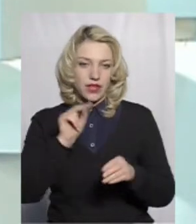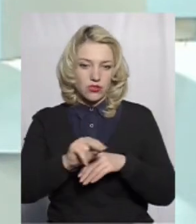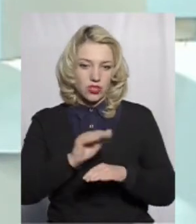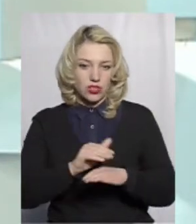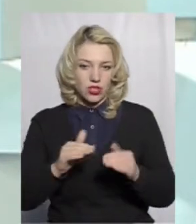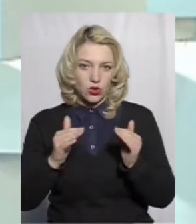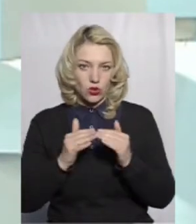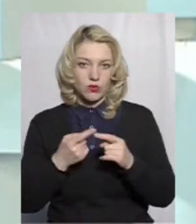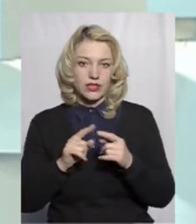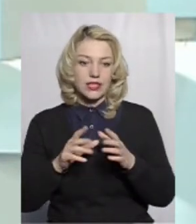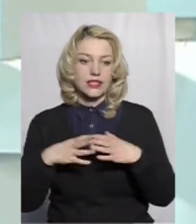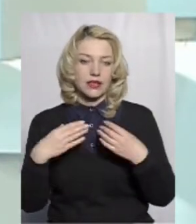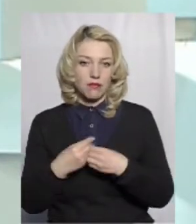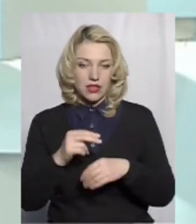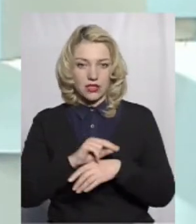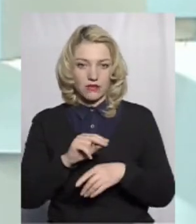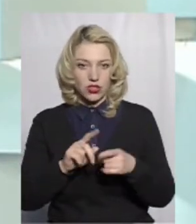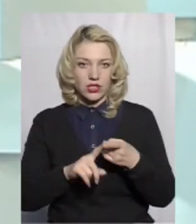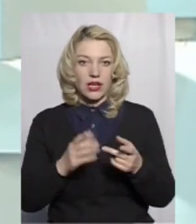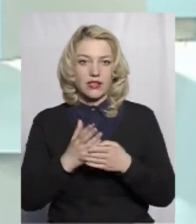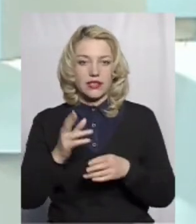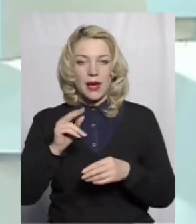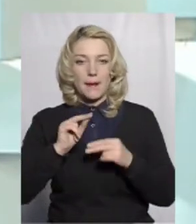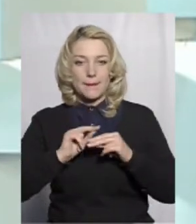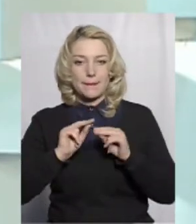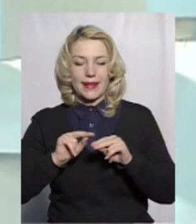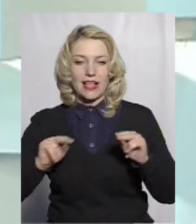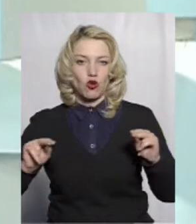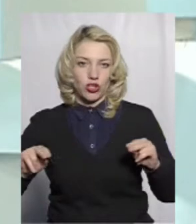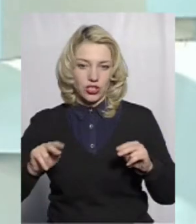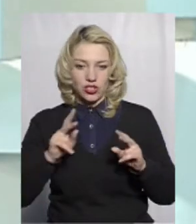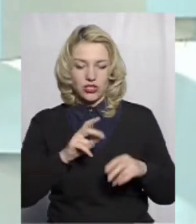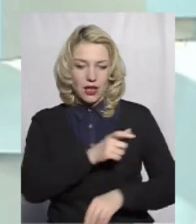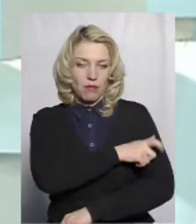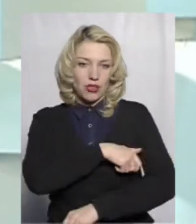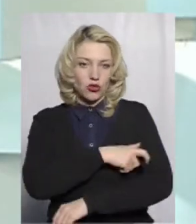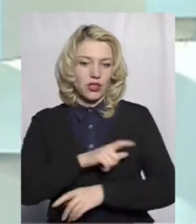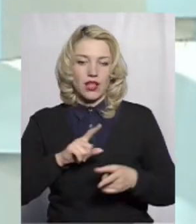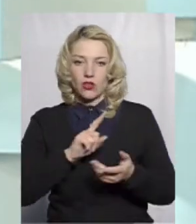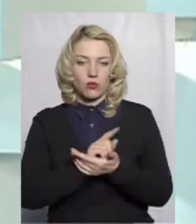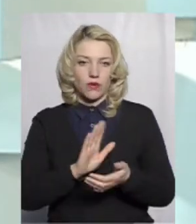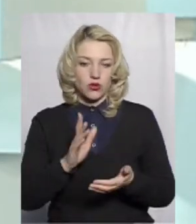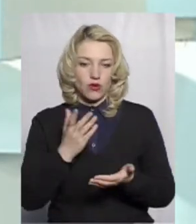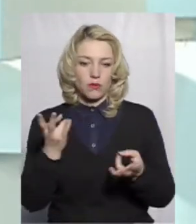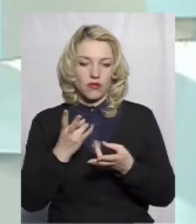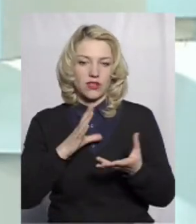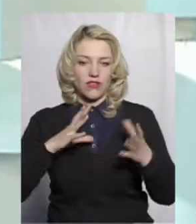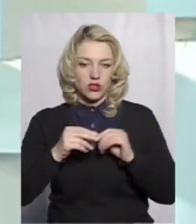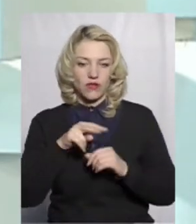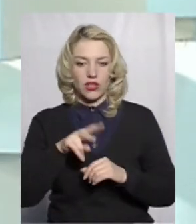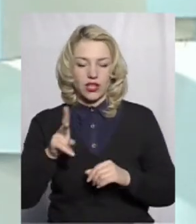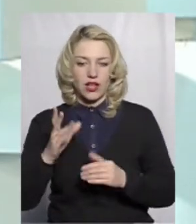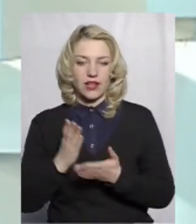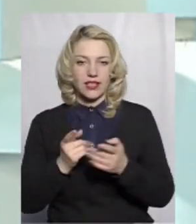є положення, проект положення. Є педагогічний патронаж, де не обов'язково висновок ЛКК має бути. Є дистанційна форма навчання,